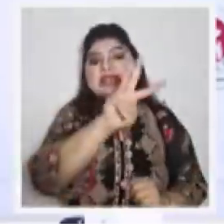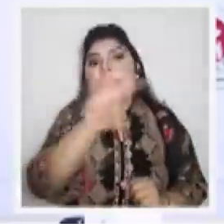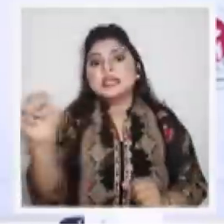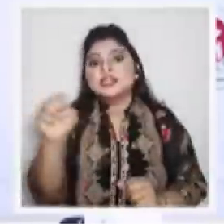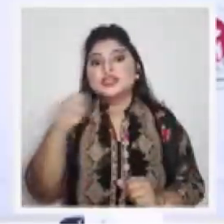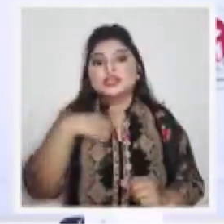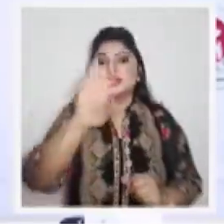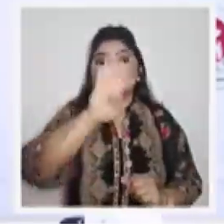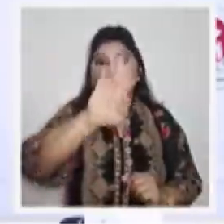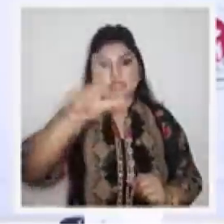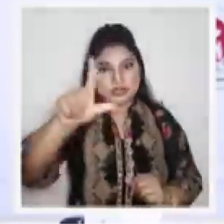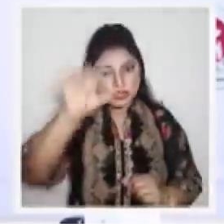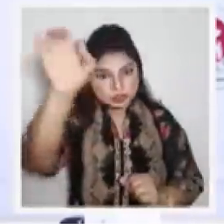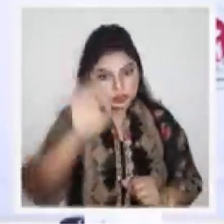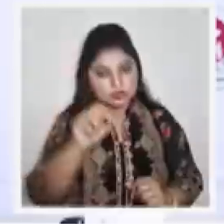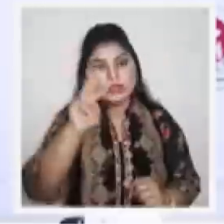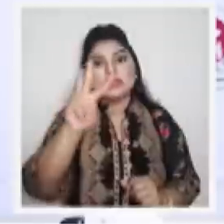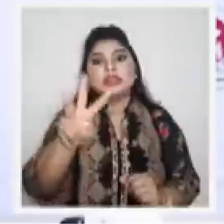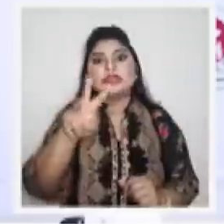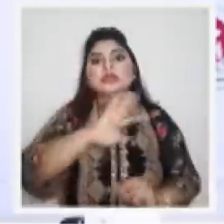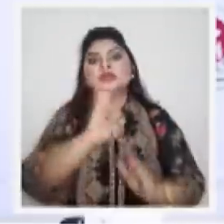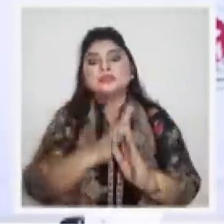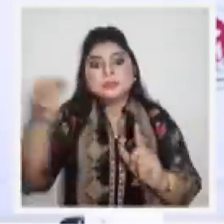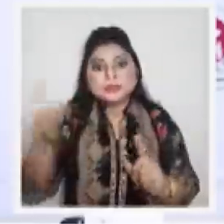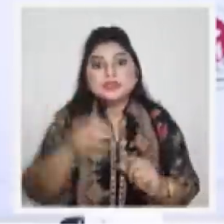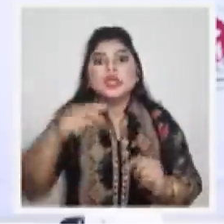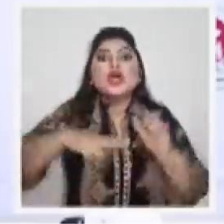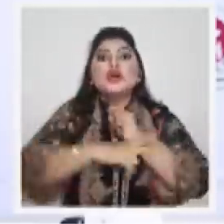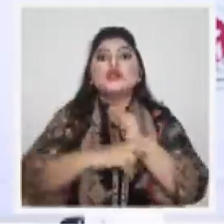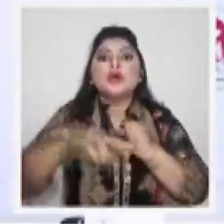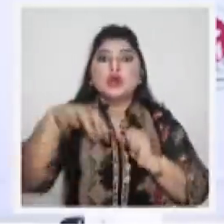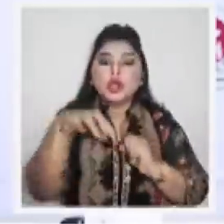রংপুর ডিভিশনে সবচেয়ে কম অ্যাটাক রেট, যেটা হলো